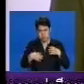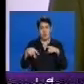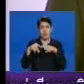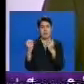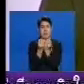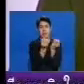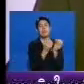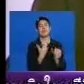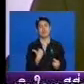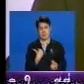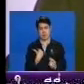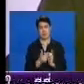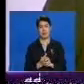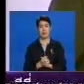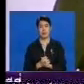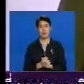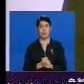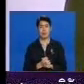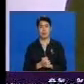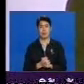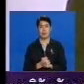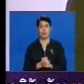างมากเพราะฉะนั้นจึงเป็น